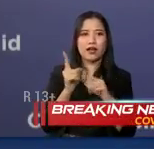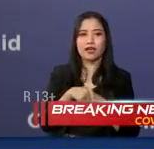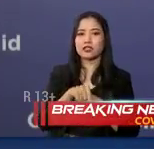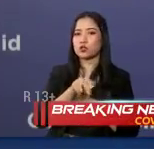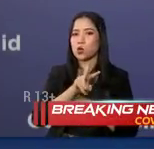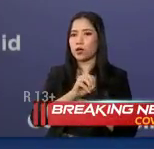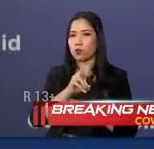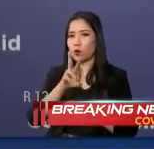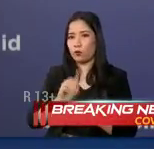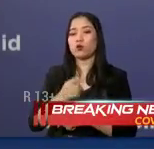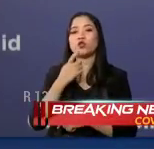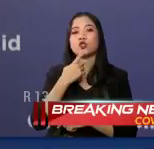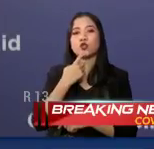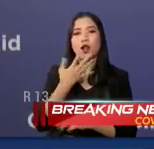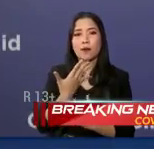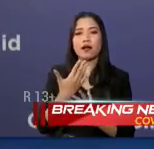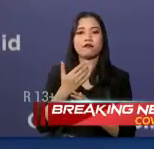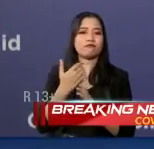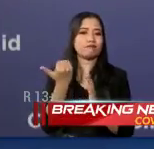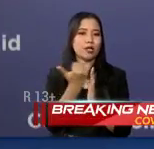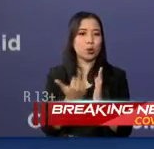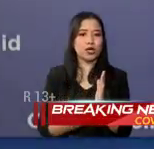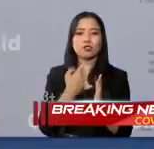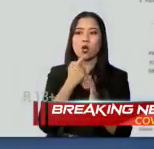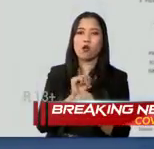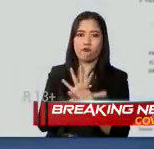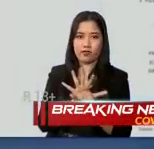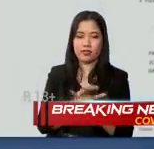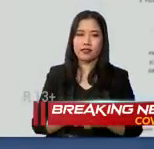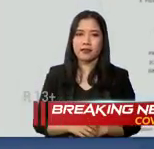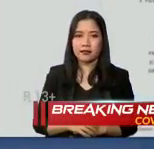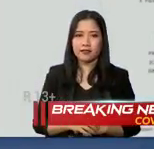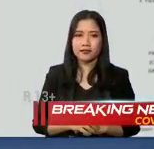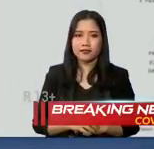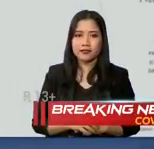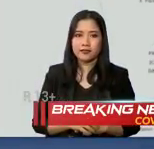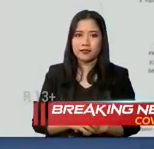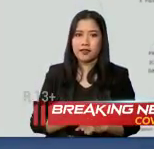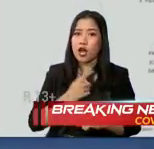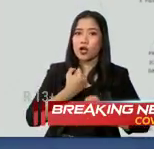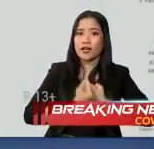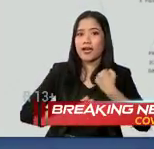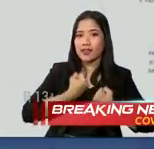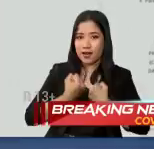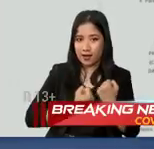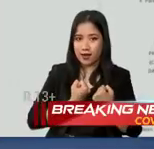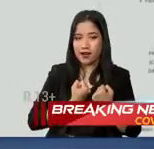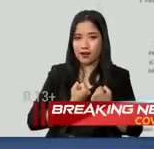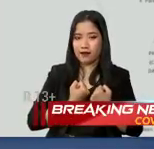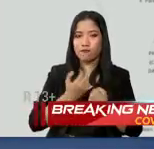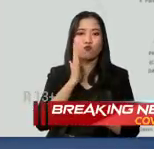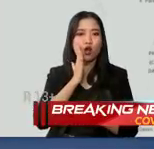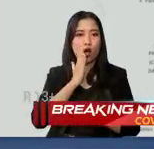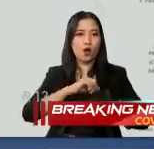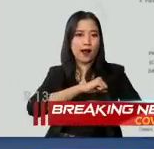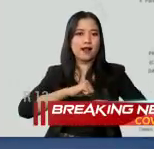tentang protokol pencegahan penularan coffee 19 pada kegiatan kepemudaan dan keolahragaan dalam mendukung